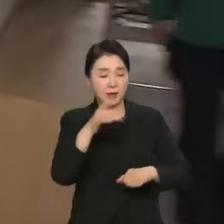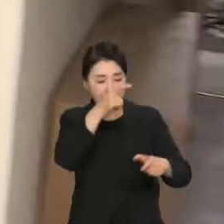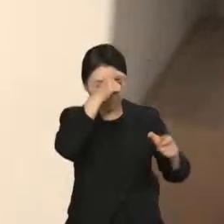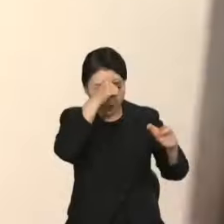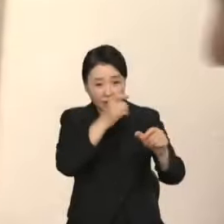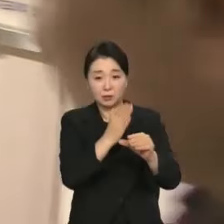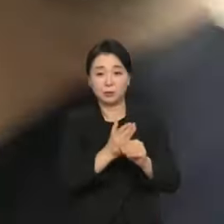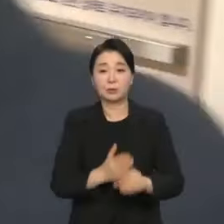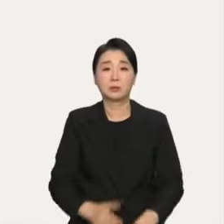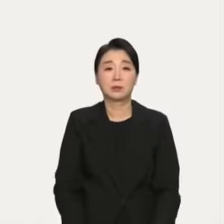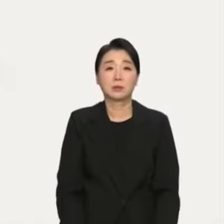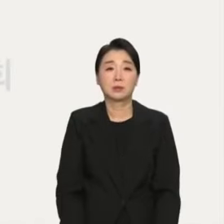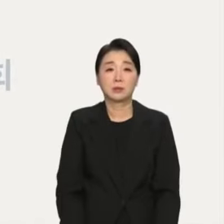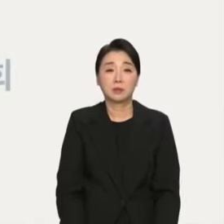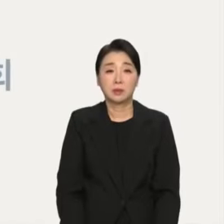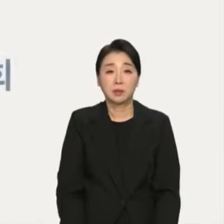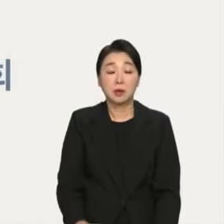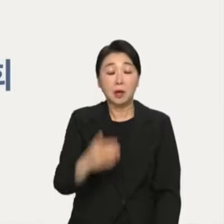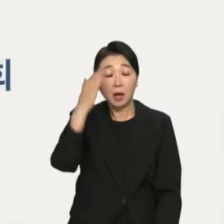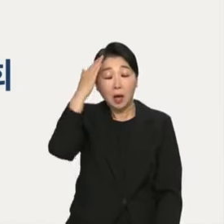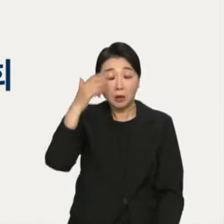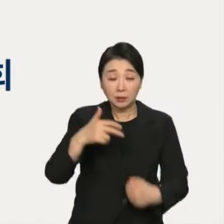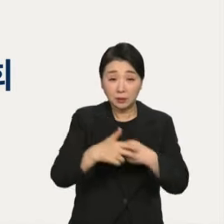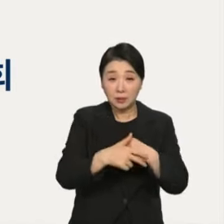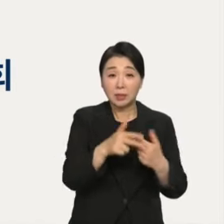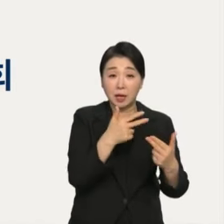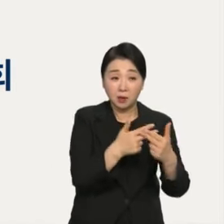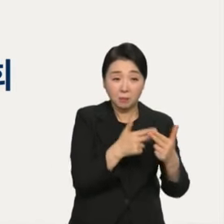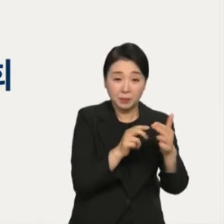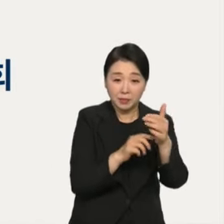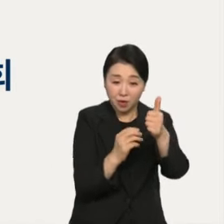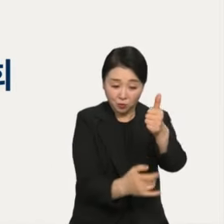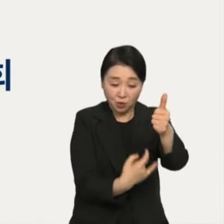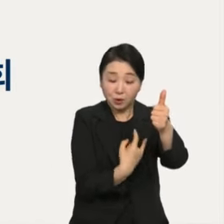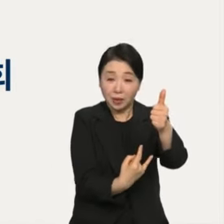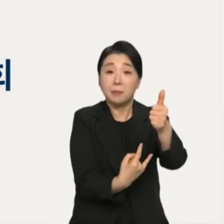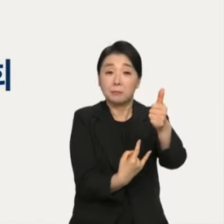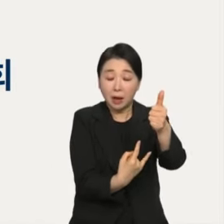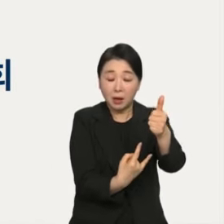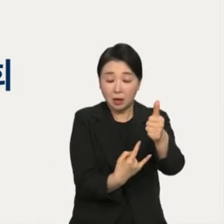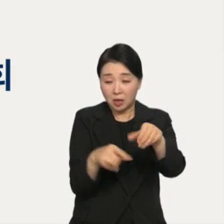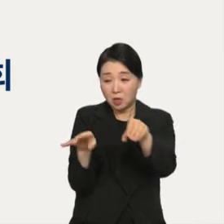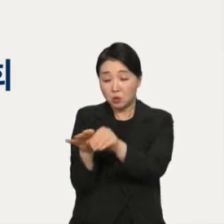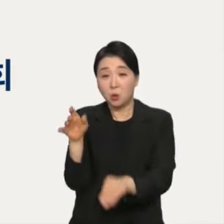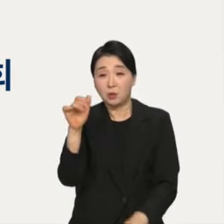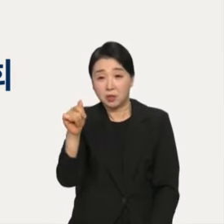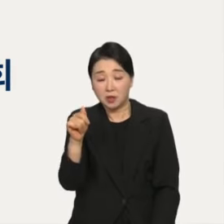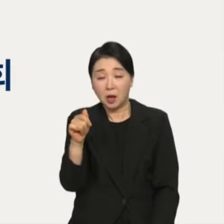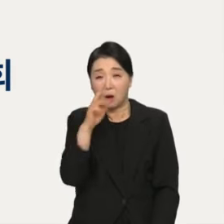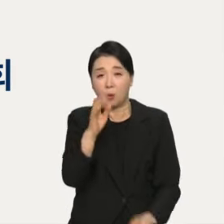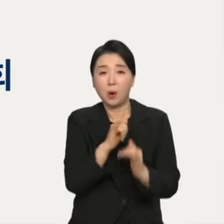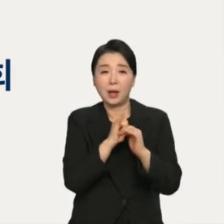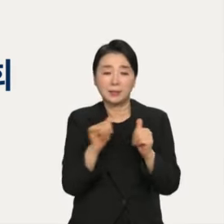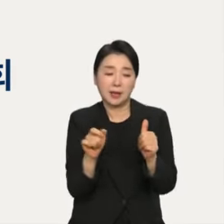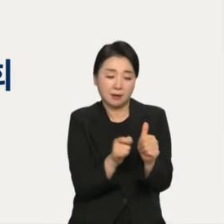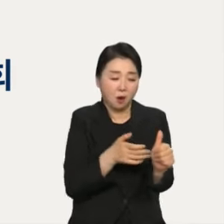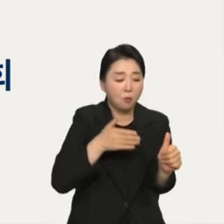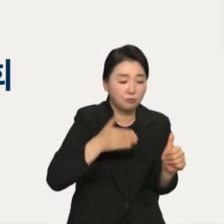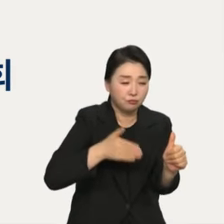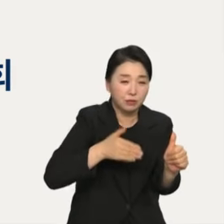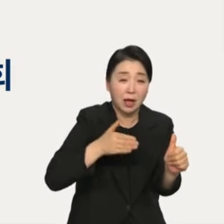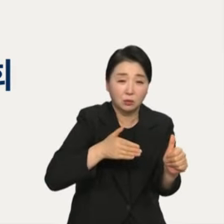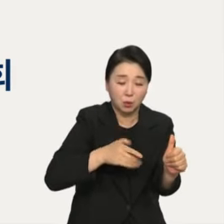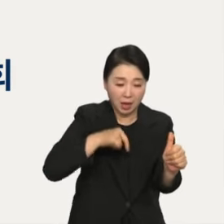겁니다. 이에 대한의사협회 비상대책위원회는 한 총리가 환자 곁을 지켜달라는 부탁을 가장한